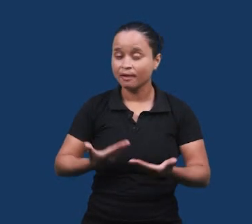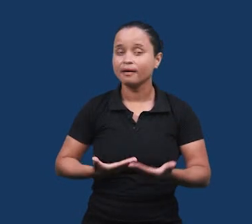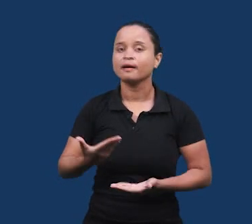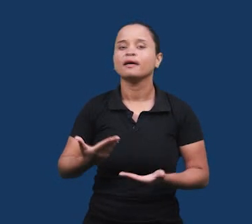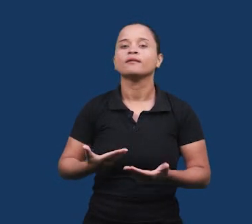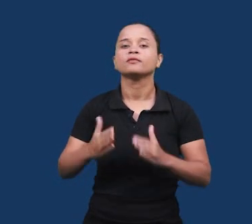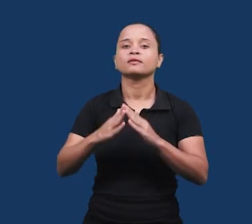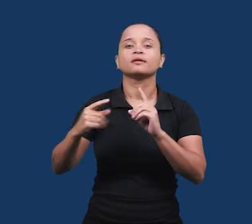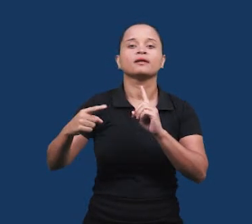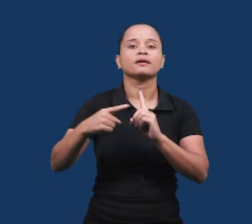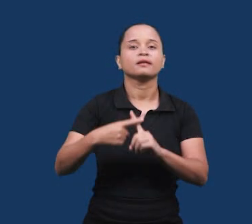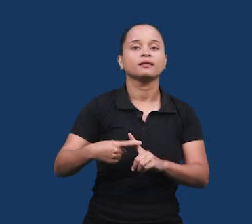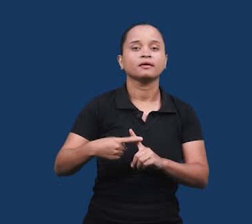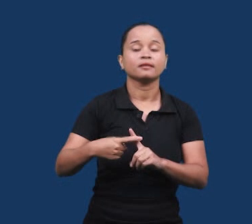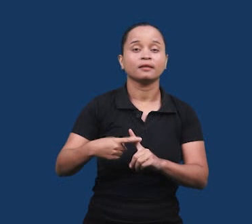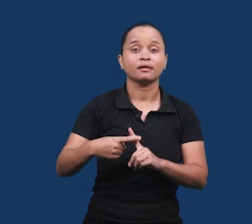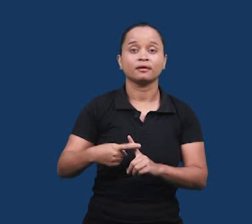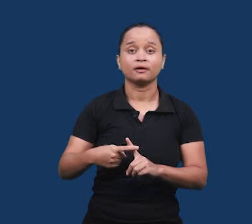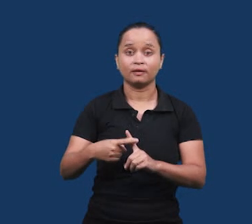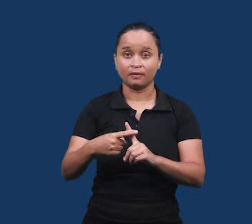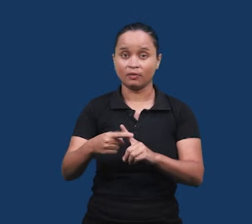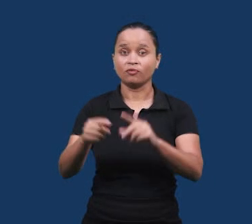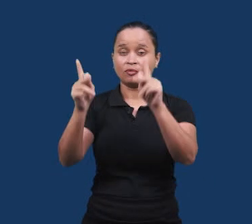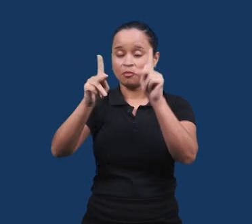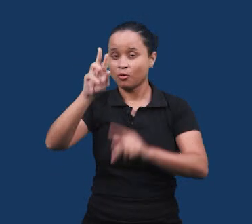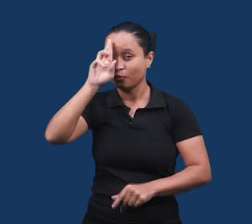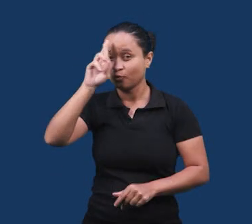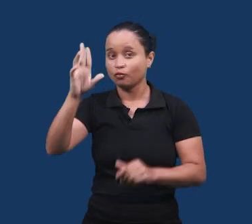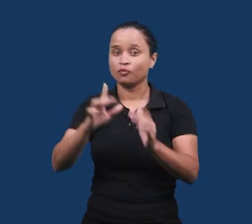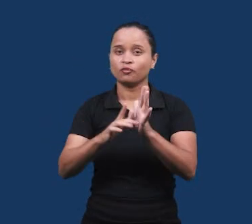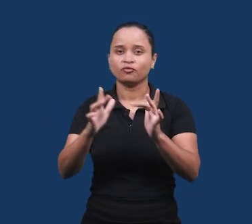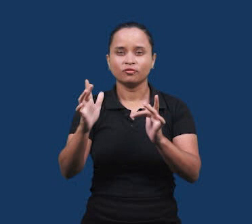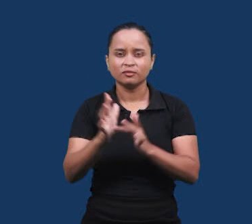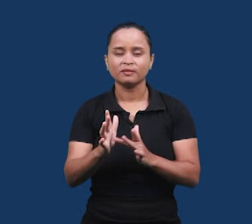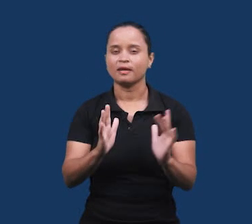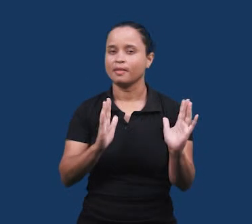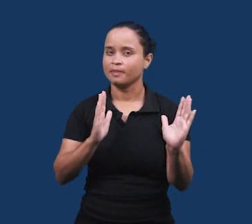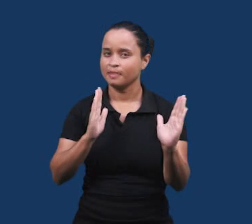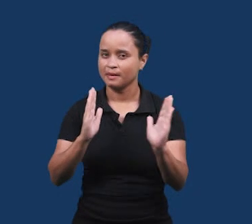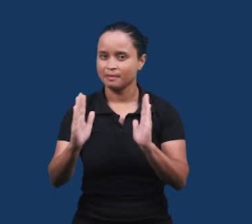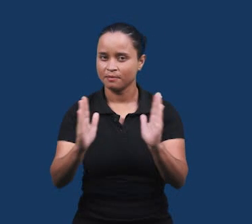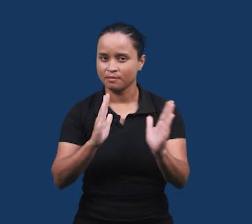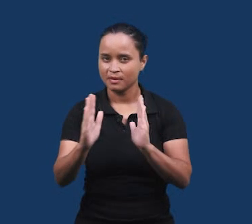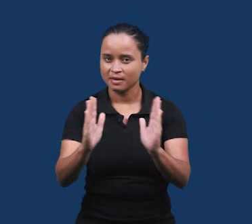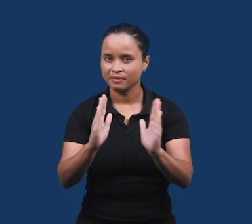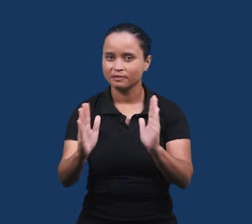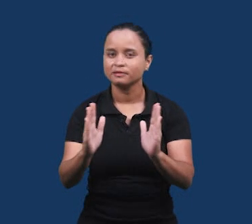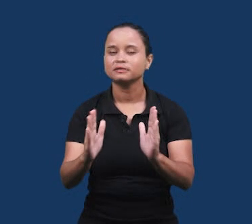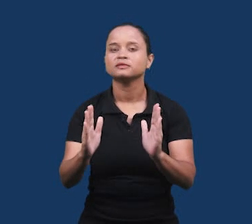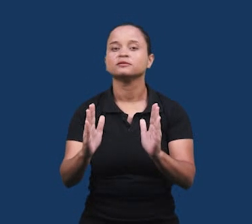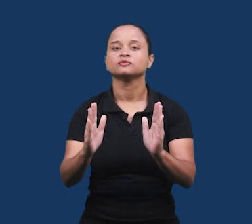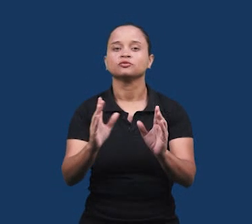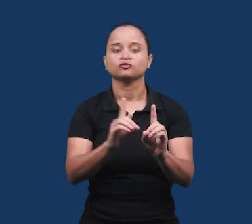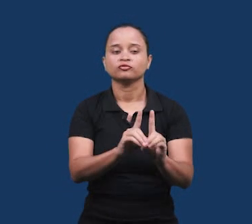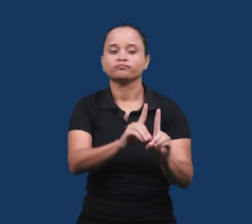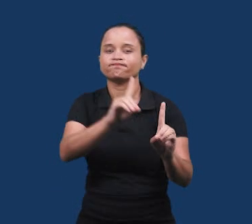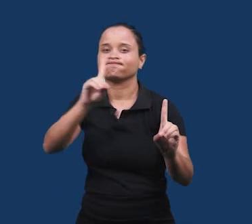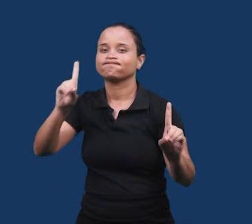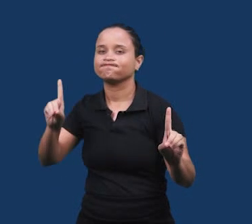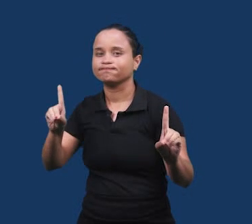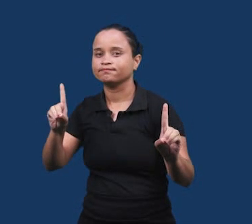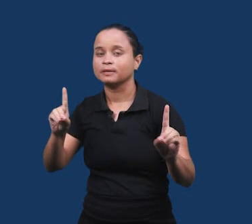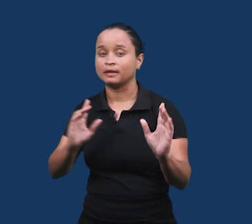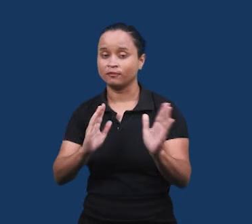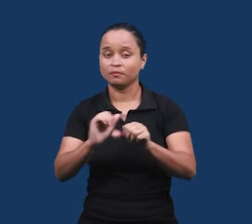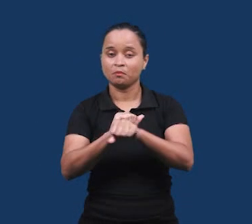Fribourg Centrale, la paix du Seigneur Jésus. Dans ces temps de pandémie et de distanciation sociale, et